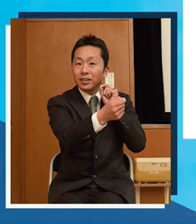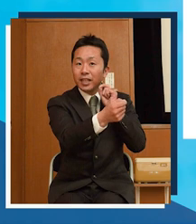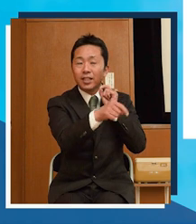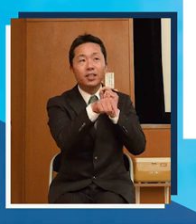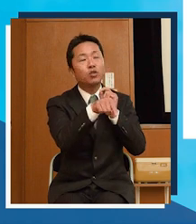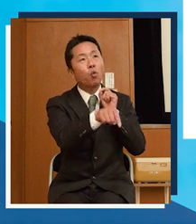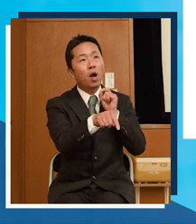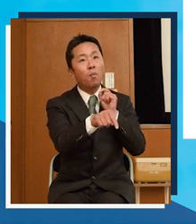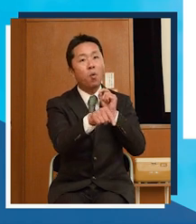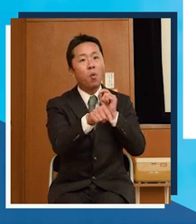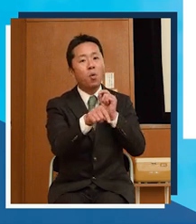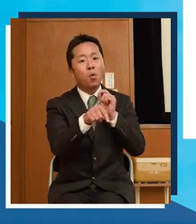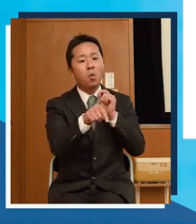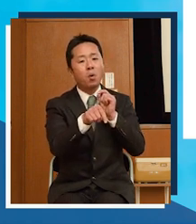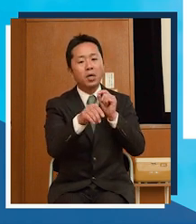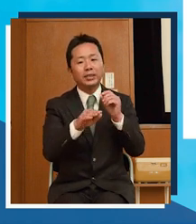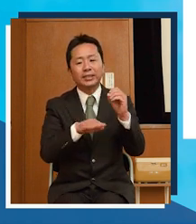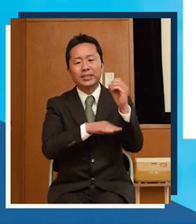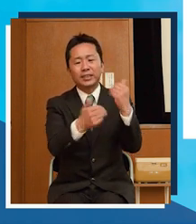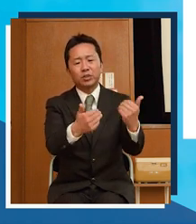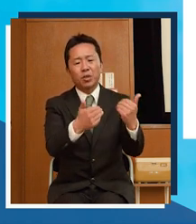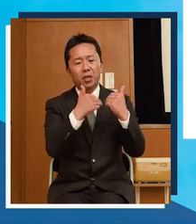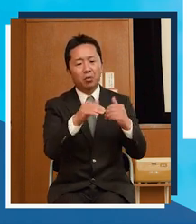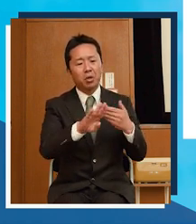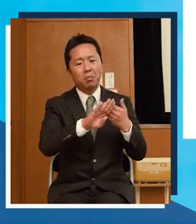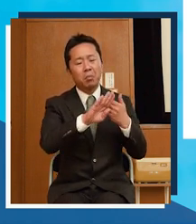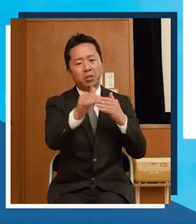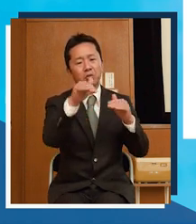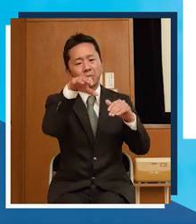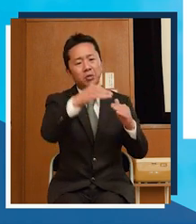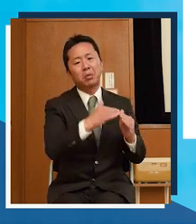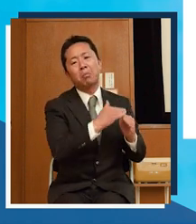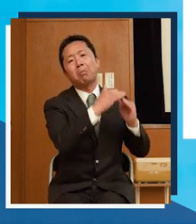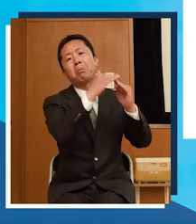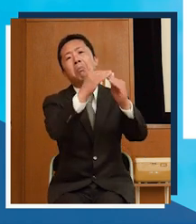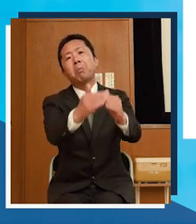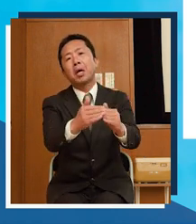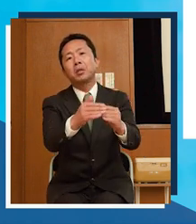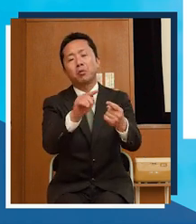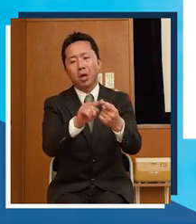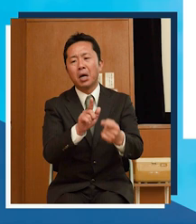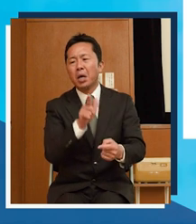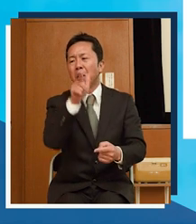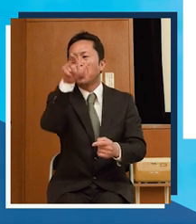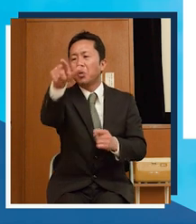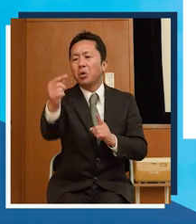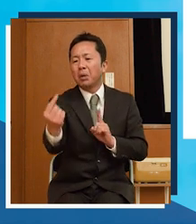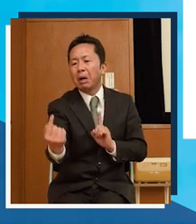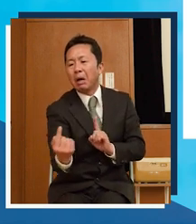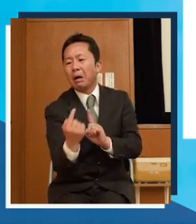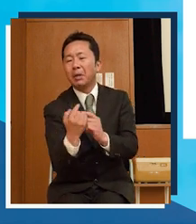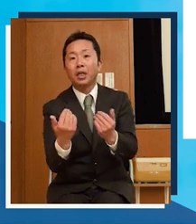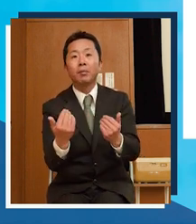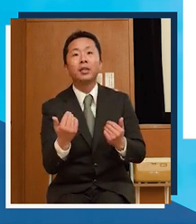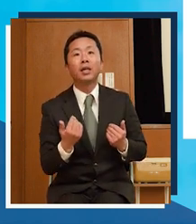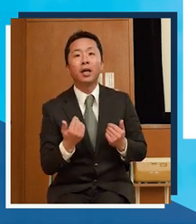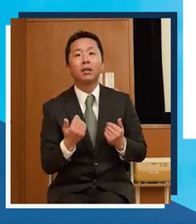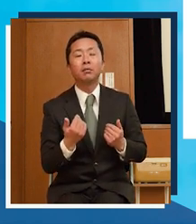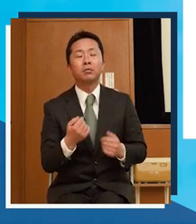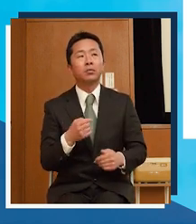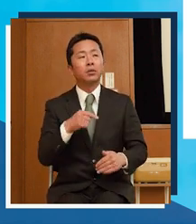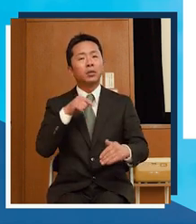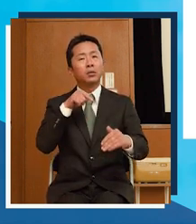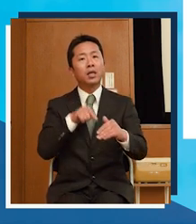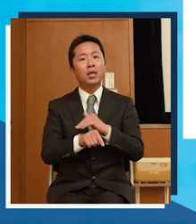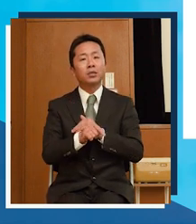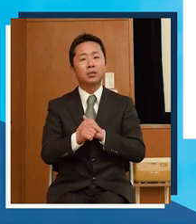こ基地の影響で遠いところに行かないといけなくなったりとかわざわざ遠出して会いに行ったりっていうのがあったっていう現状を私はなぜそれを知っ